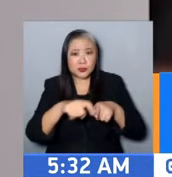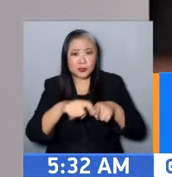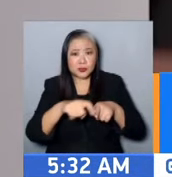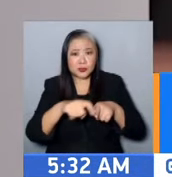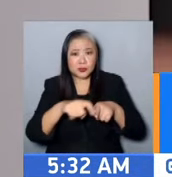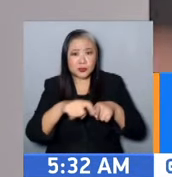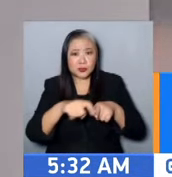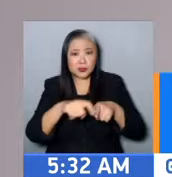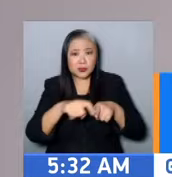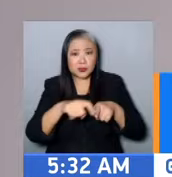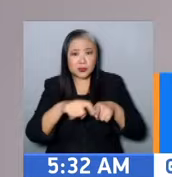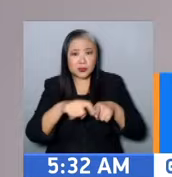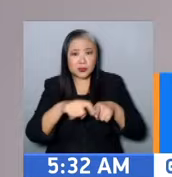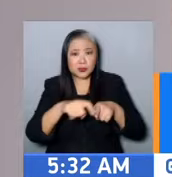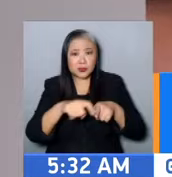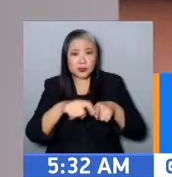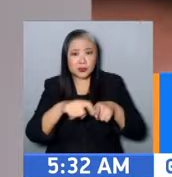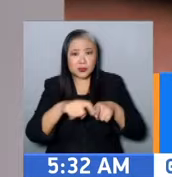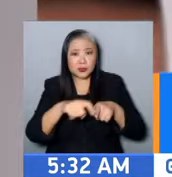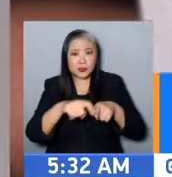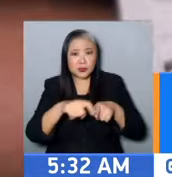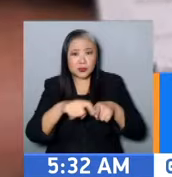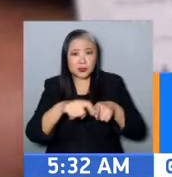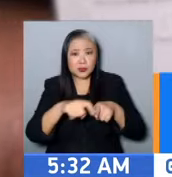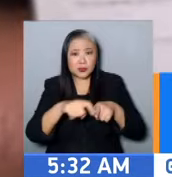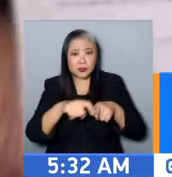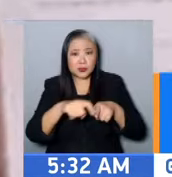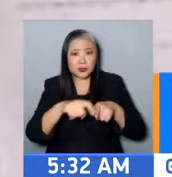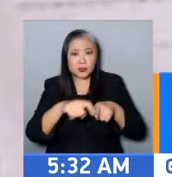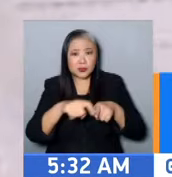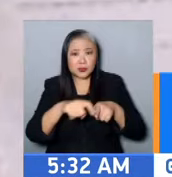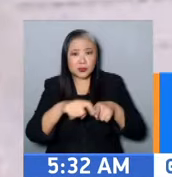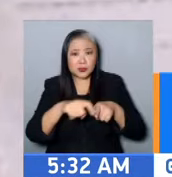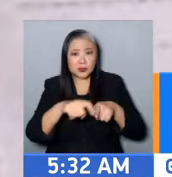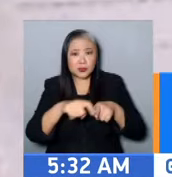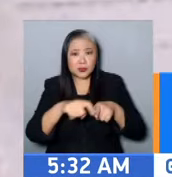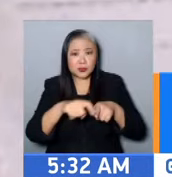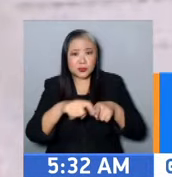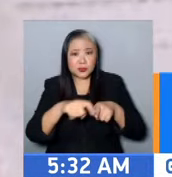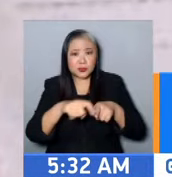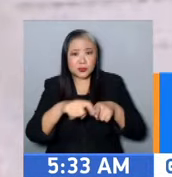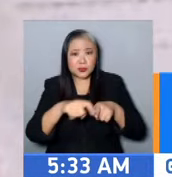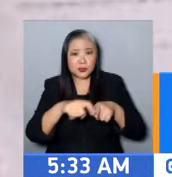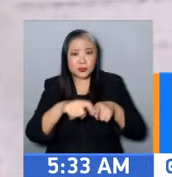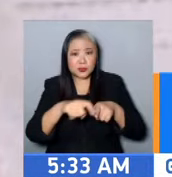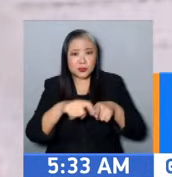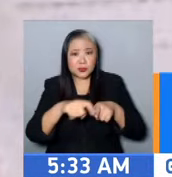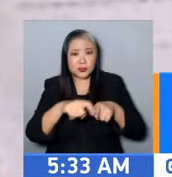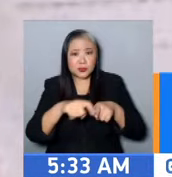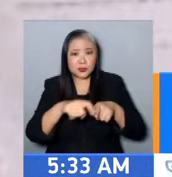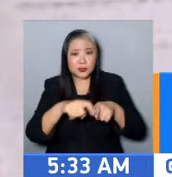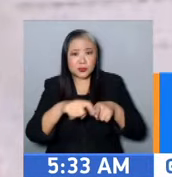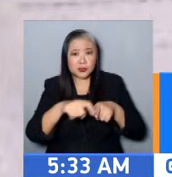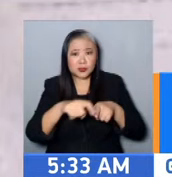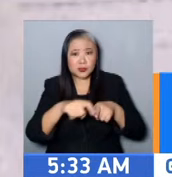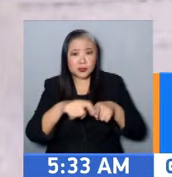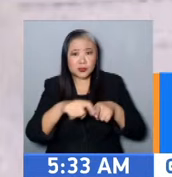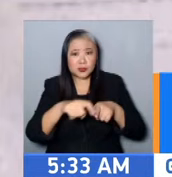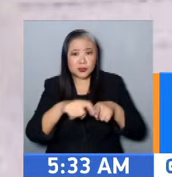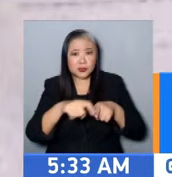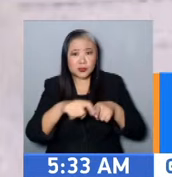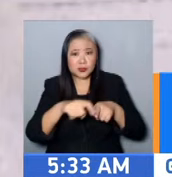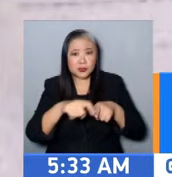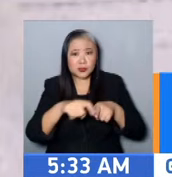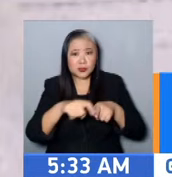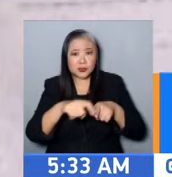reading o pagbasa ng metro. Ang tama raw na total bill ng customer ay ₱1,500. Humingi rin sila ng paumanhin